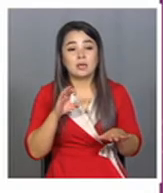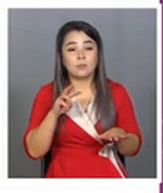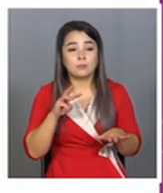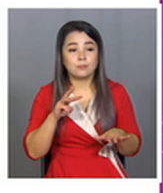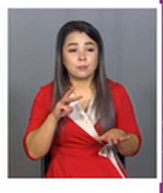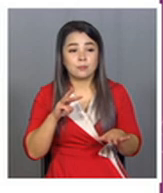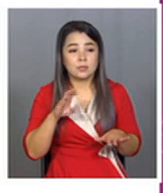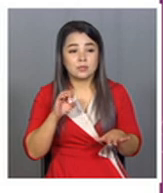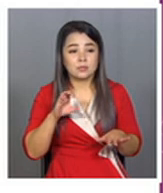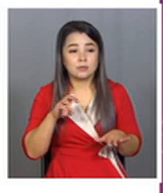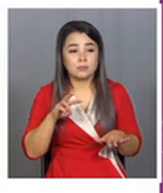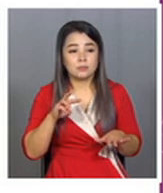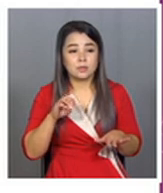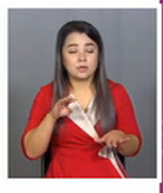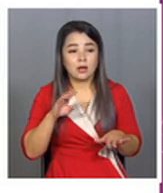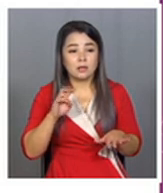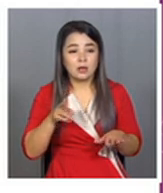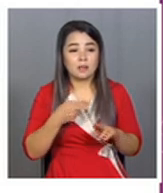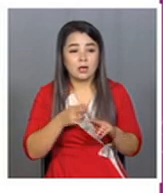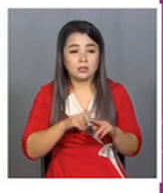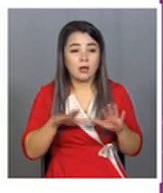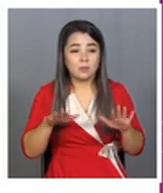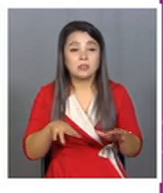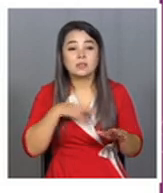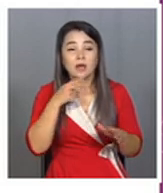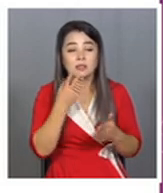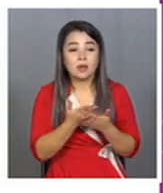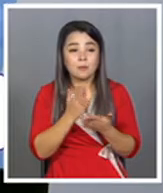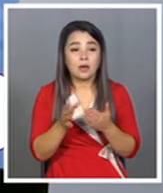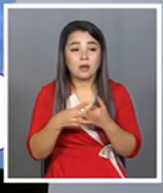аймақтар қай жерлерде көп? Қараңыздар, мұқият қараңыздар.